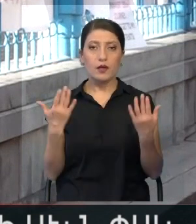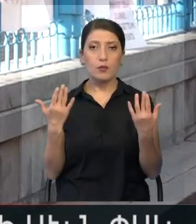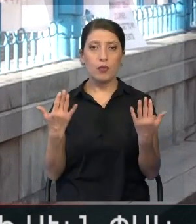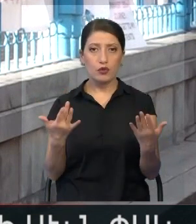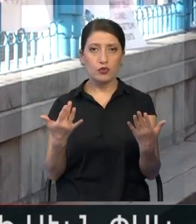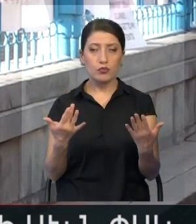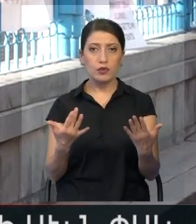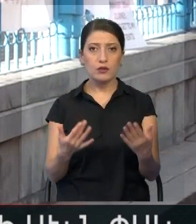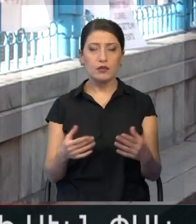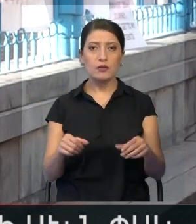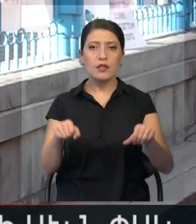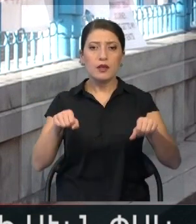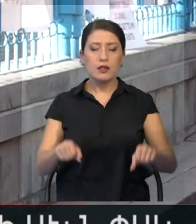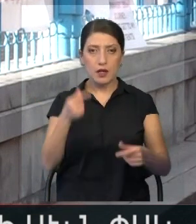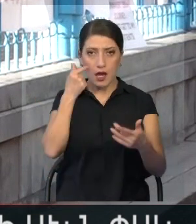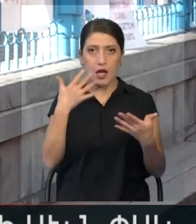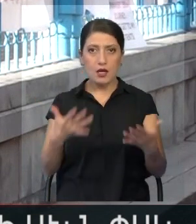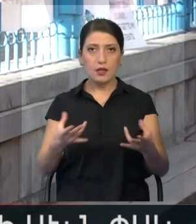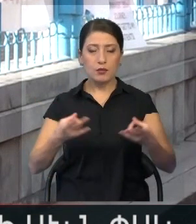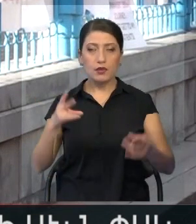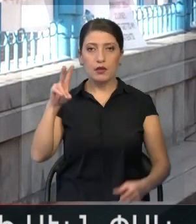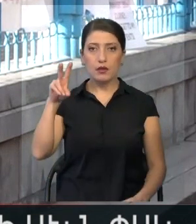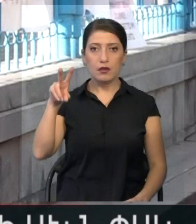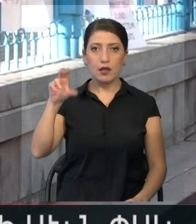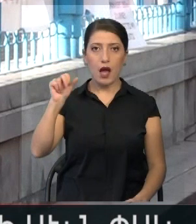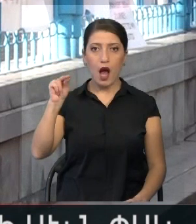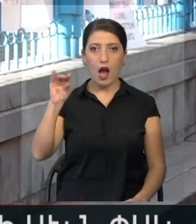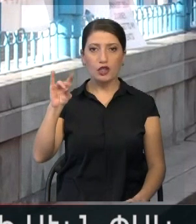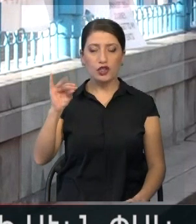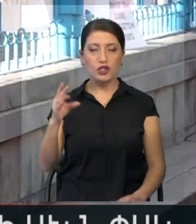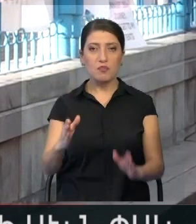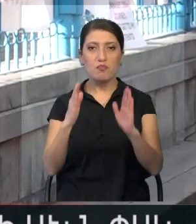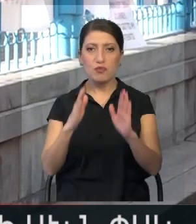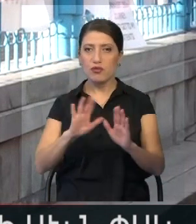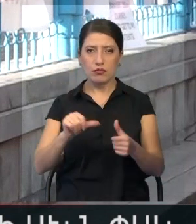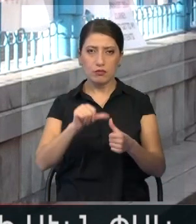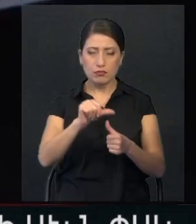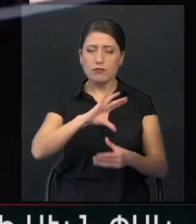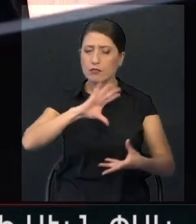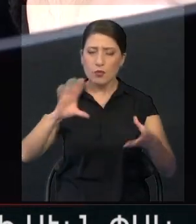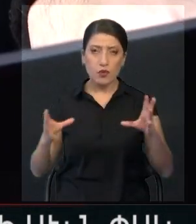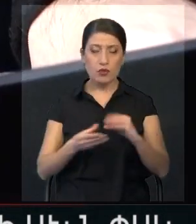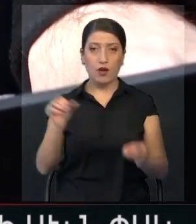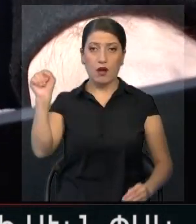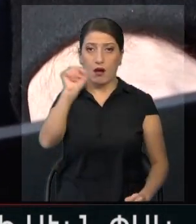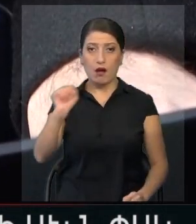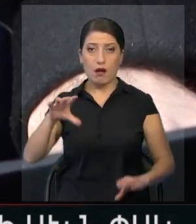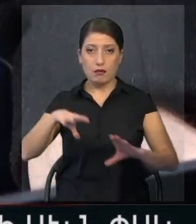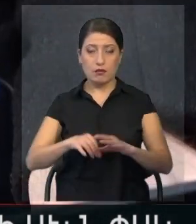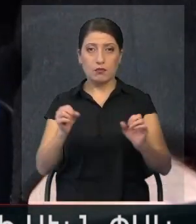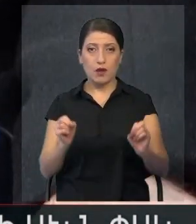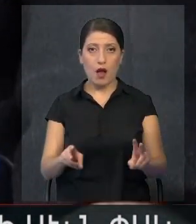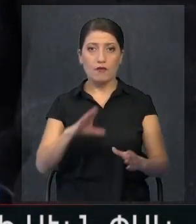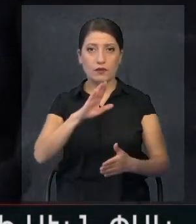պետք է մանդատի հստակեցում, դա միանշանակ մենակ Լաչինի միջանցքին չի վերաբերում, այլ վերաբերում է առհասարակ Արցախում անվտանգության